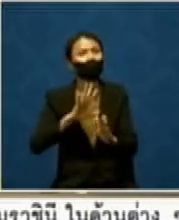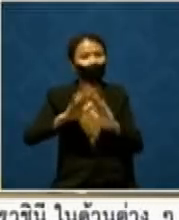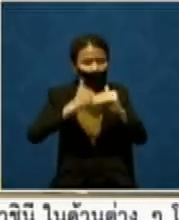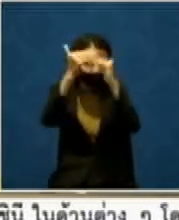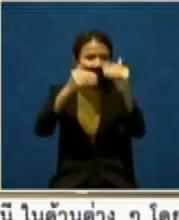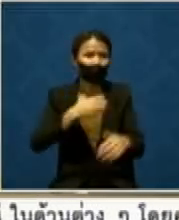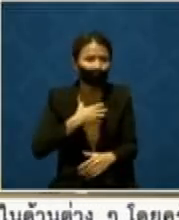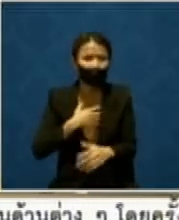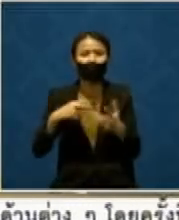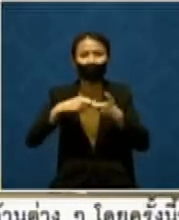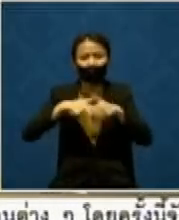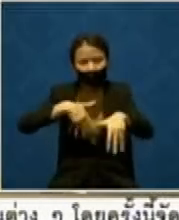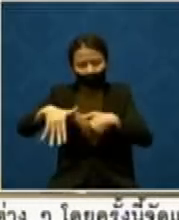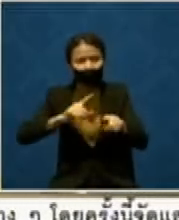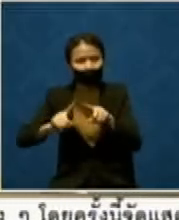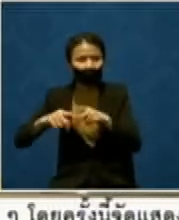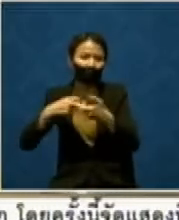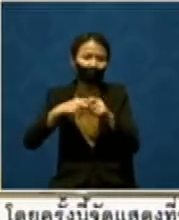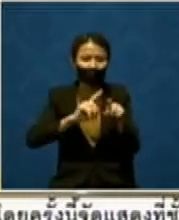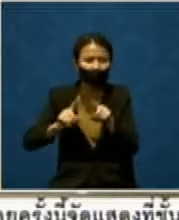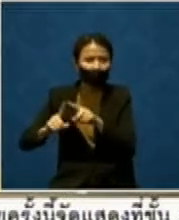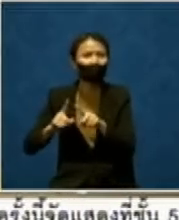นไม่สจงให